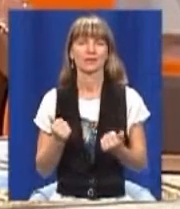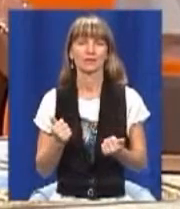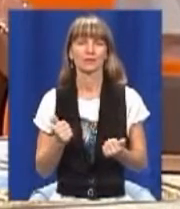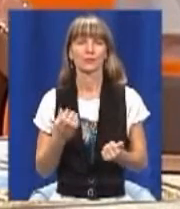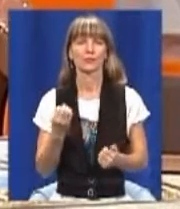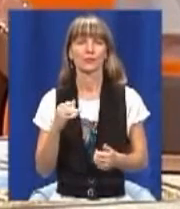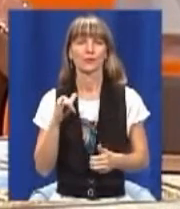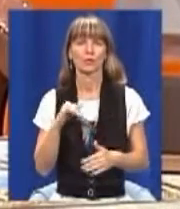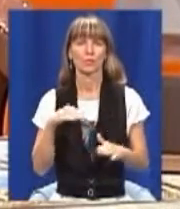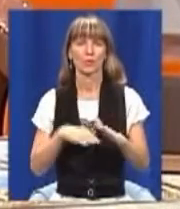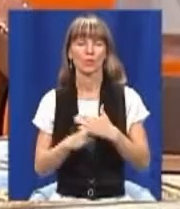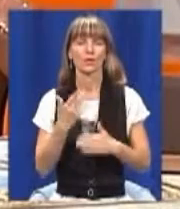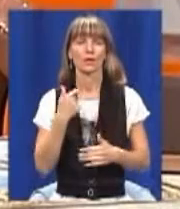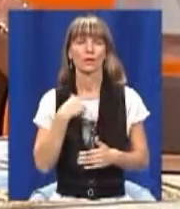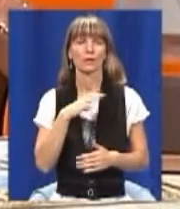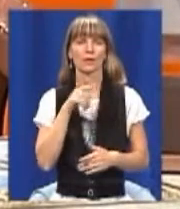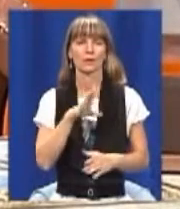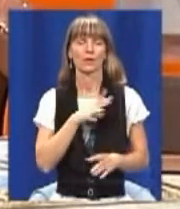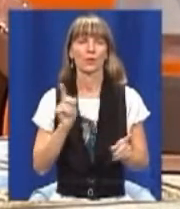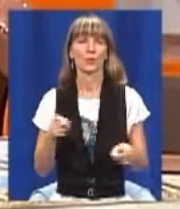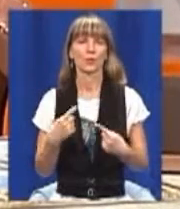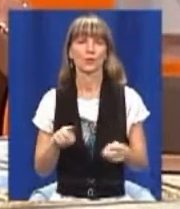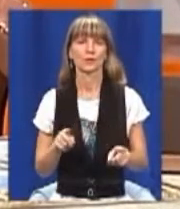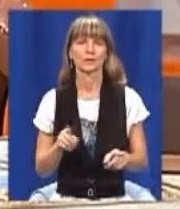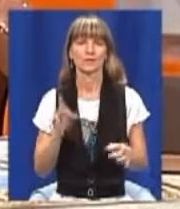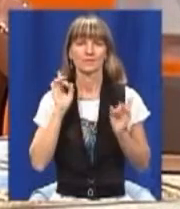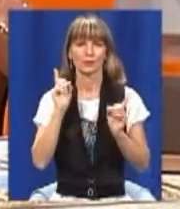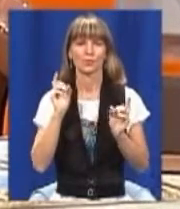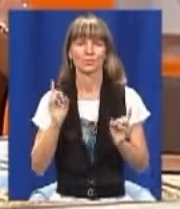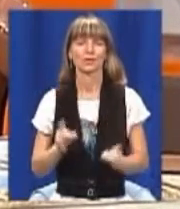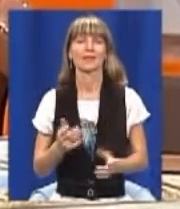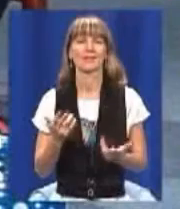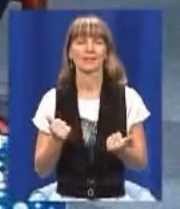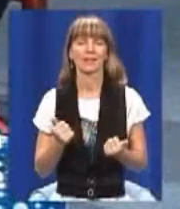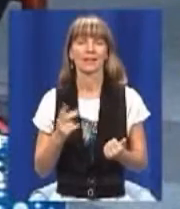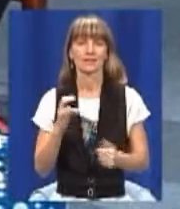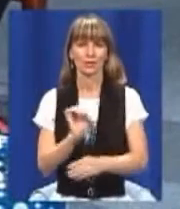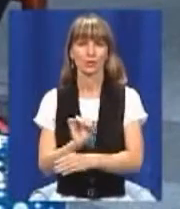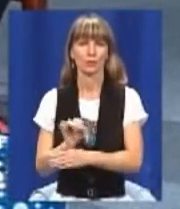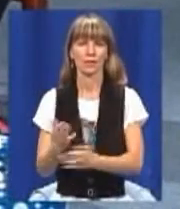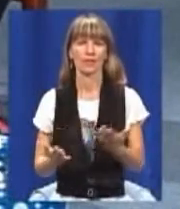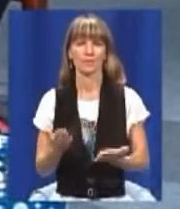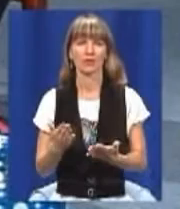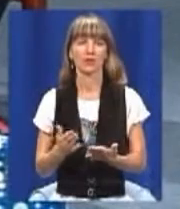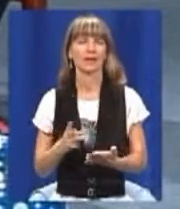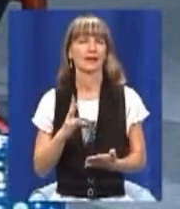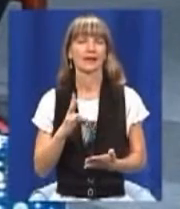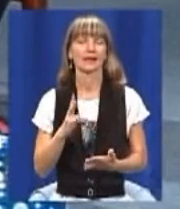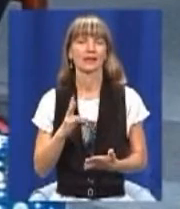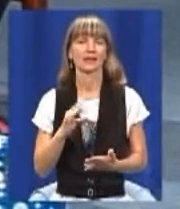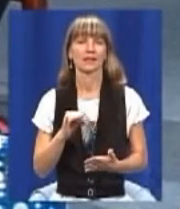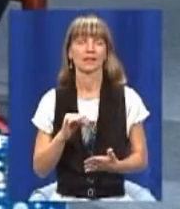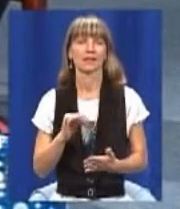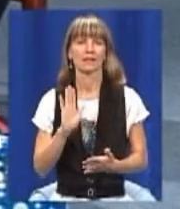у метро, коли я була, там музика була гучна. Дуже. Музика навіть грала, да? Так? На зупинках ти маєш на увазі? Ні, не на зупинках. В